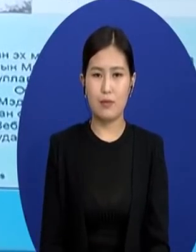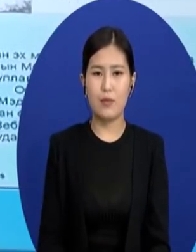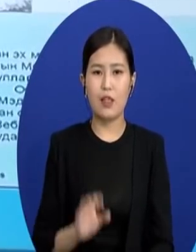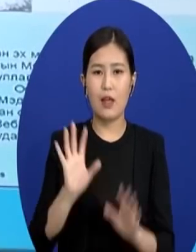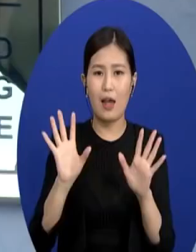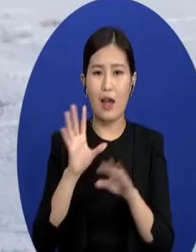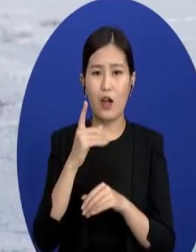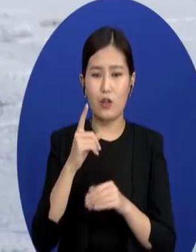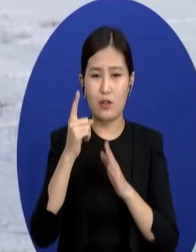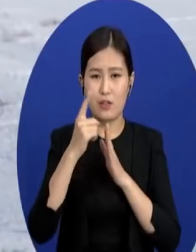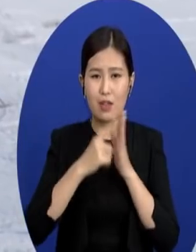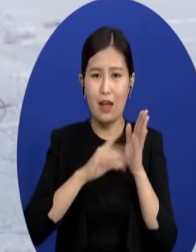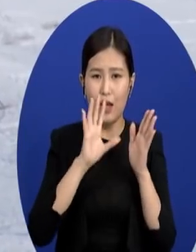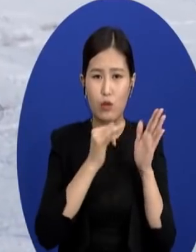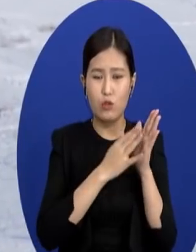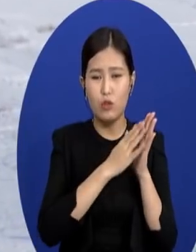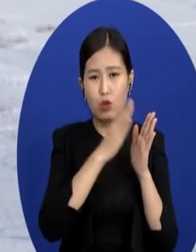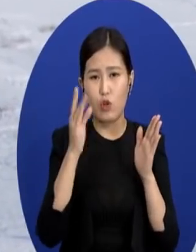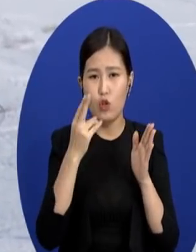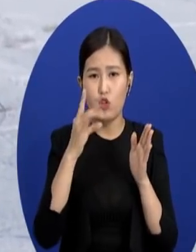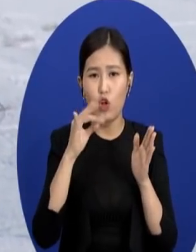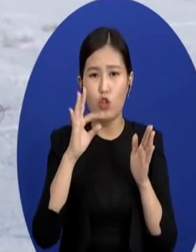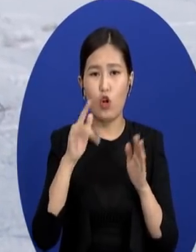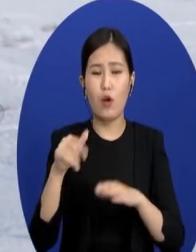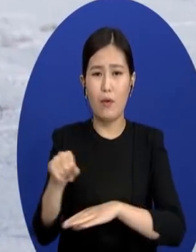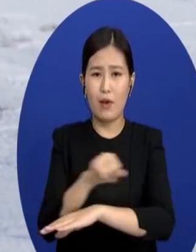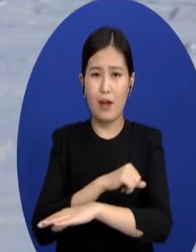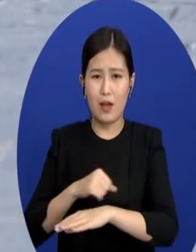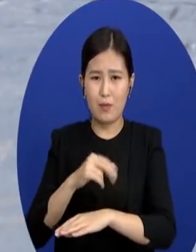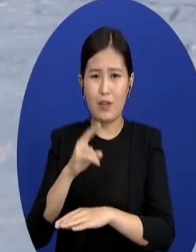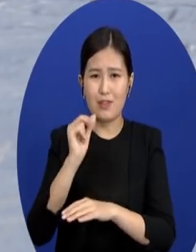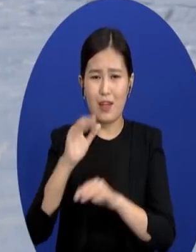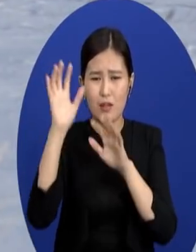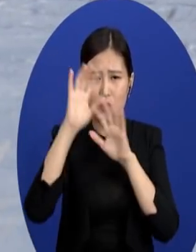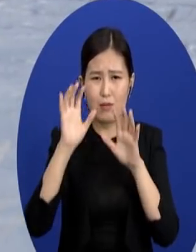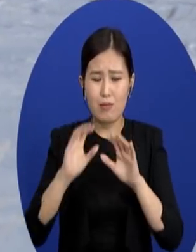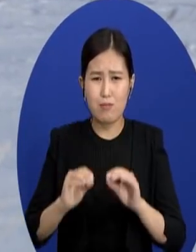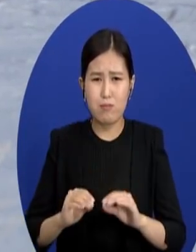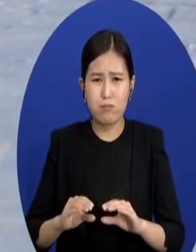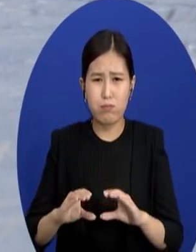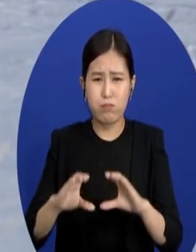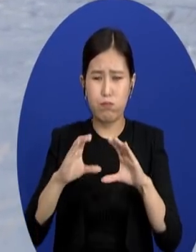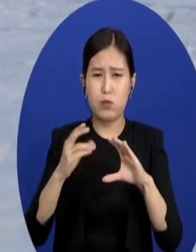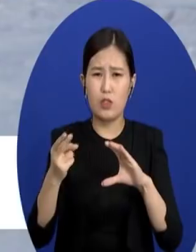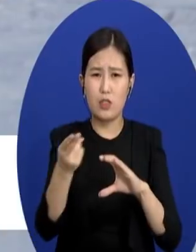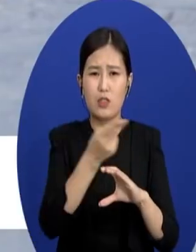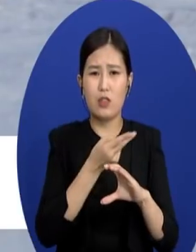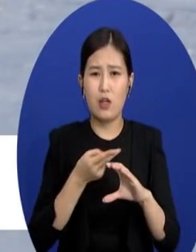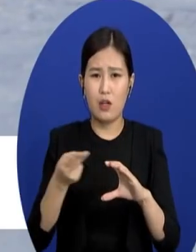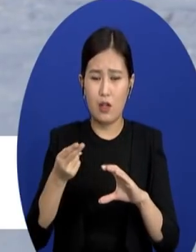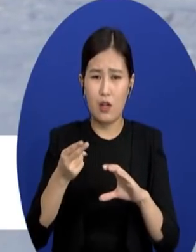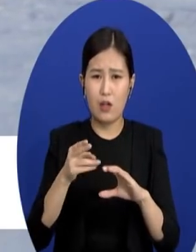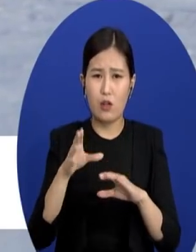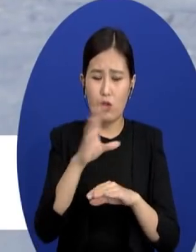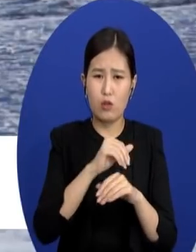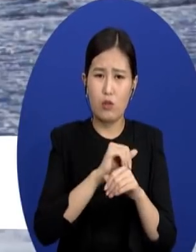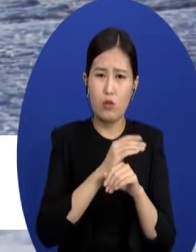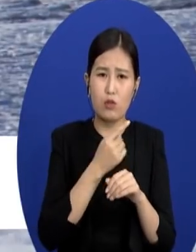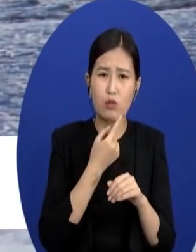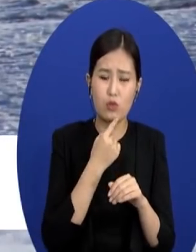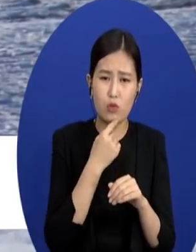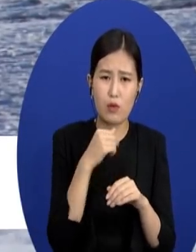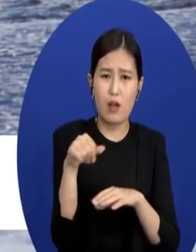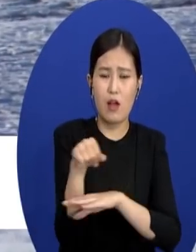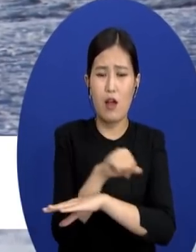11-р сарын 17-ноос хойш Дорногов аймгийн нийт нутгаар цас их хэмжээгээр орж цагаан зузархуу байна. Цаг хүндэрсэн үед аймгийнхаа малчдыг